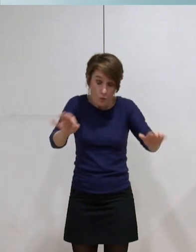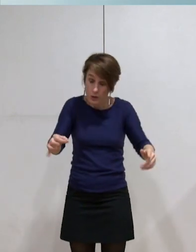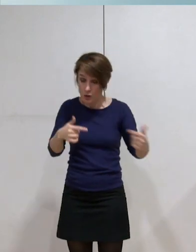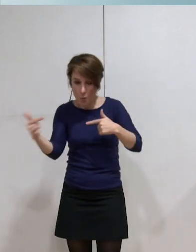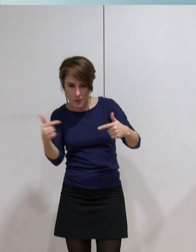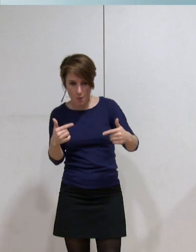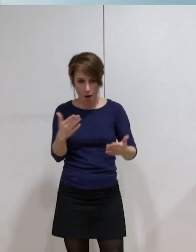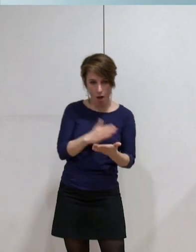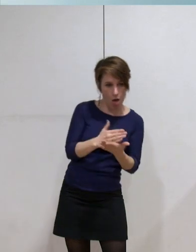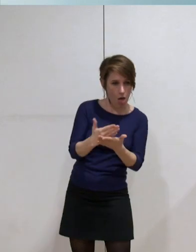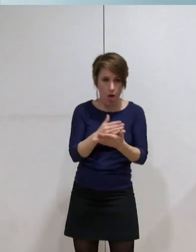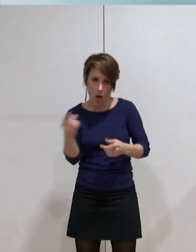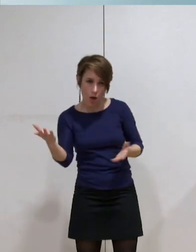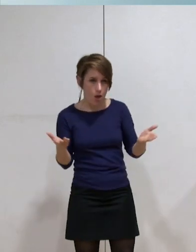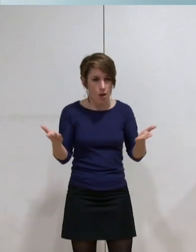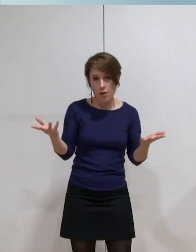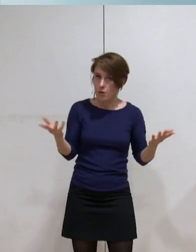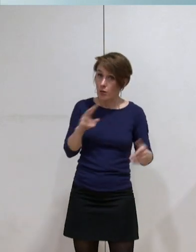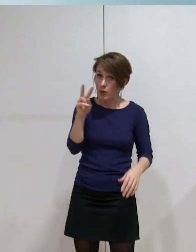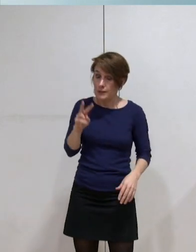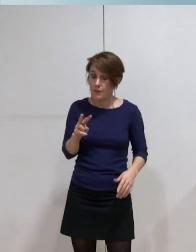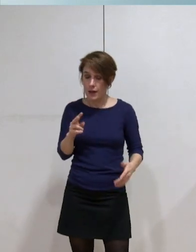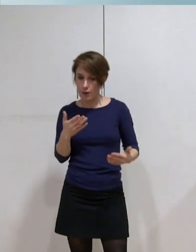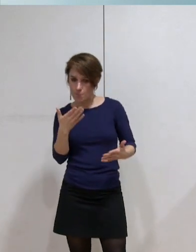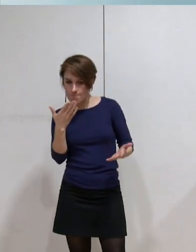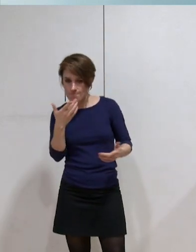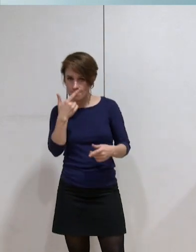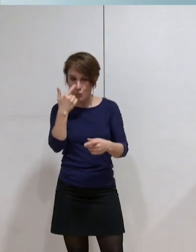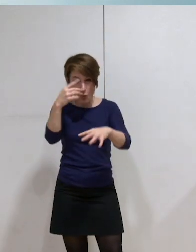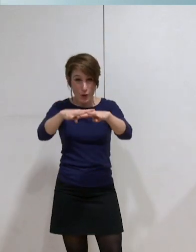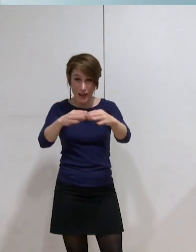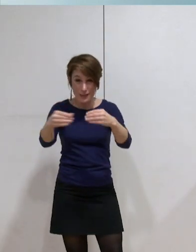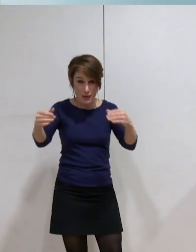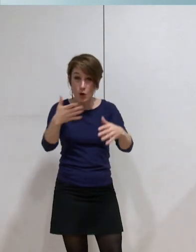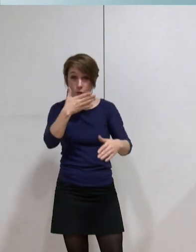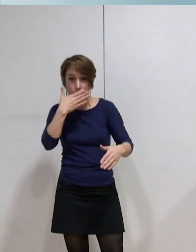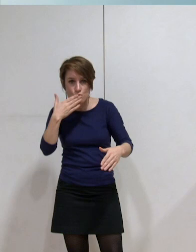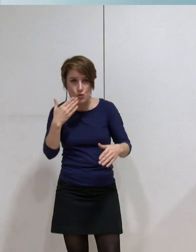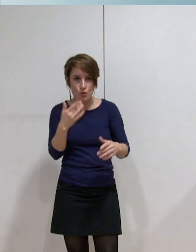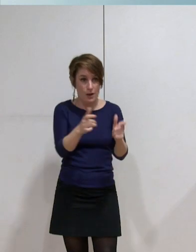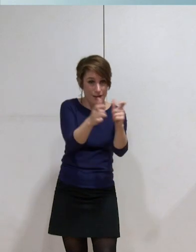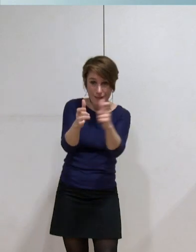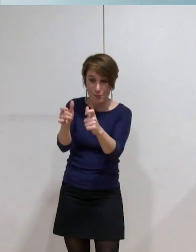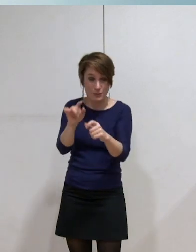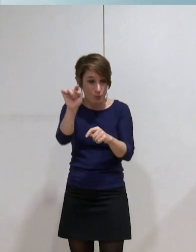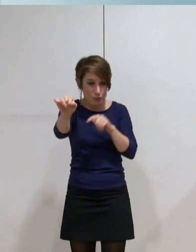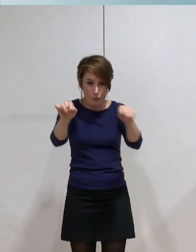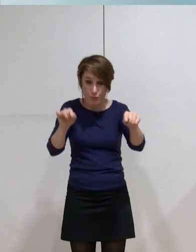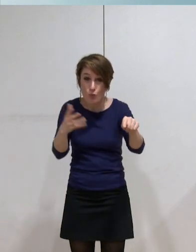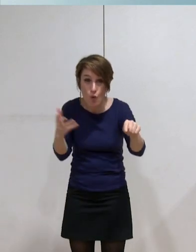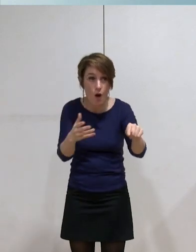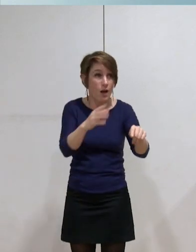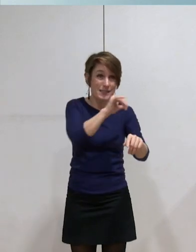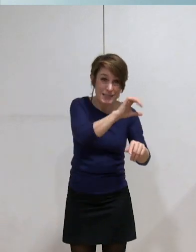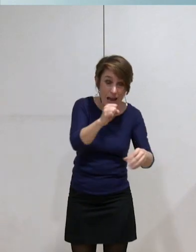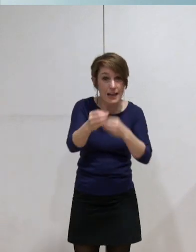débats se pose effectivement sur quelle présence de proximité et quelle présence tout court dans ces quartiers- là nous